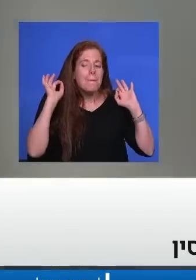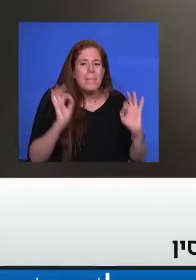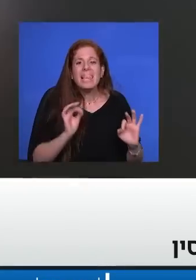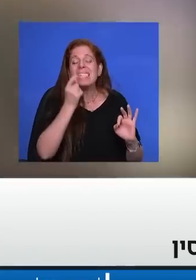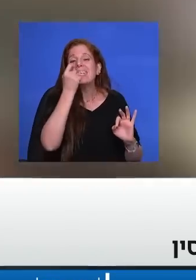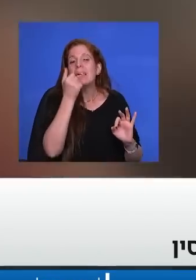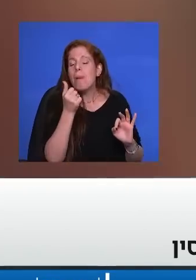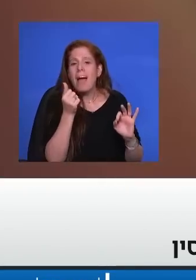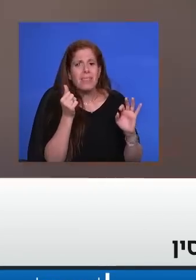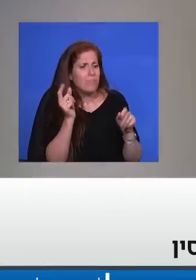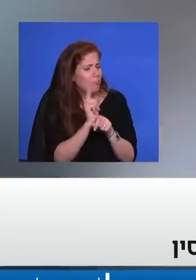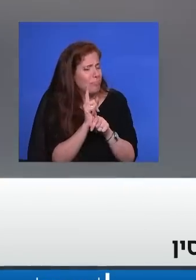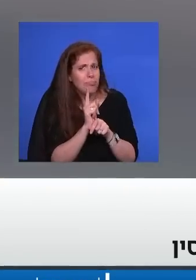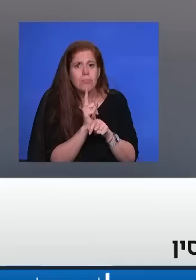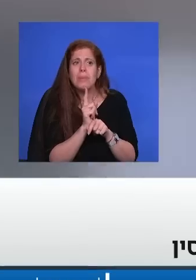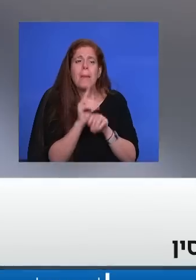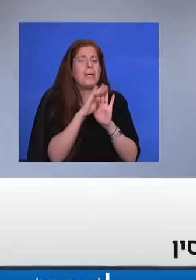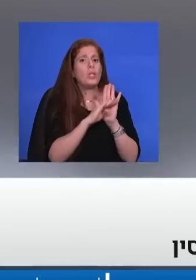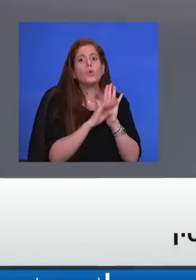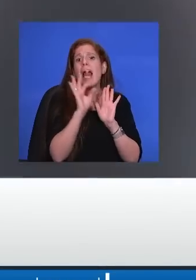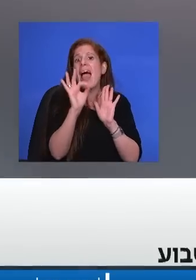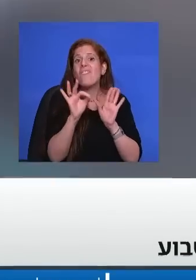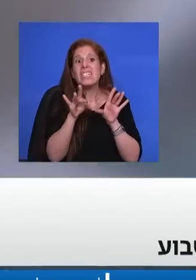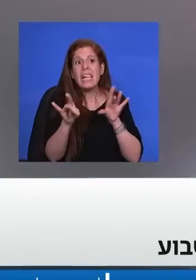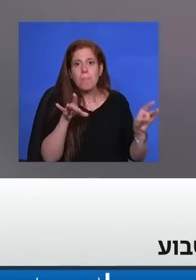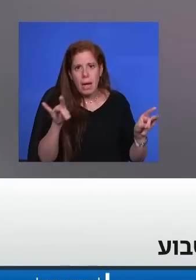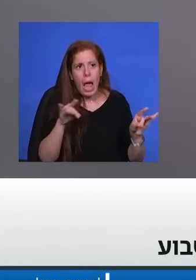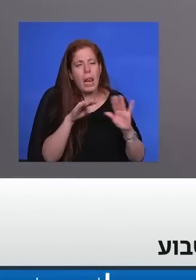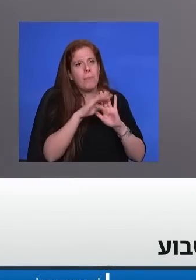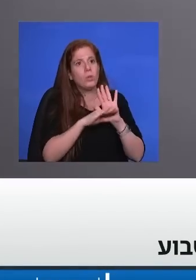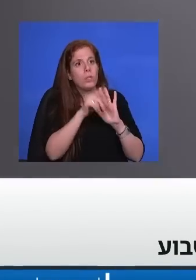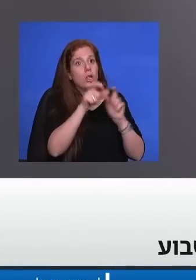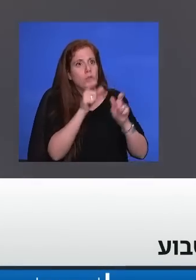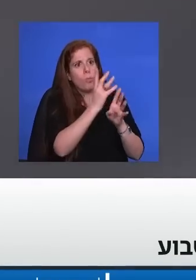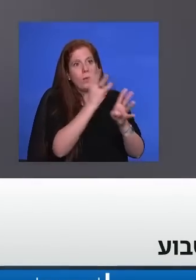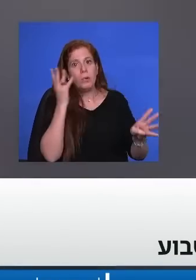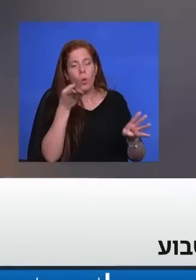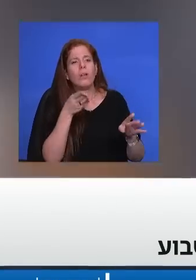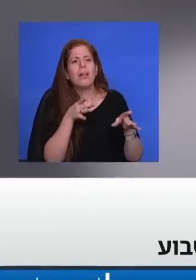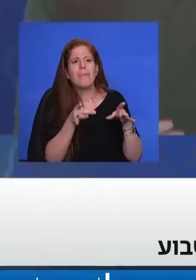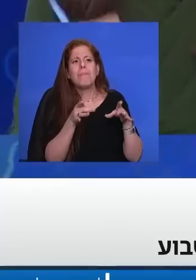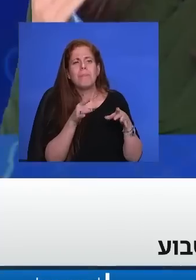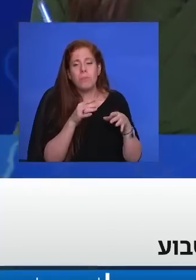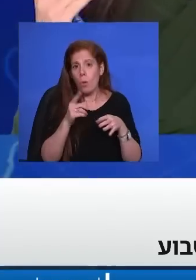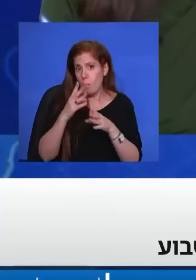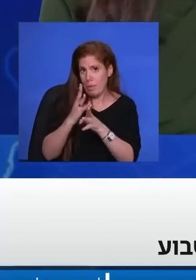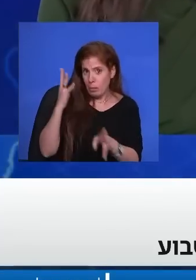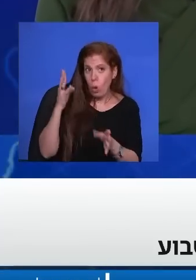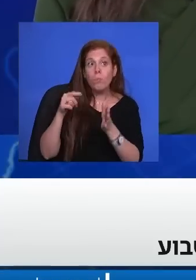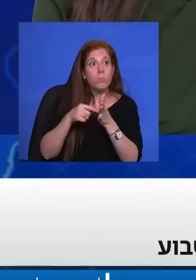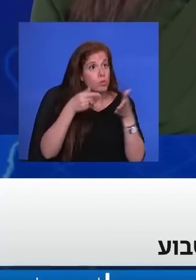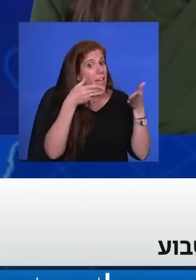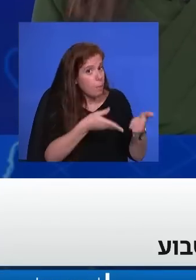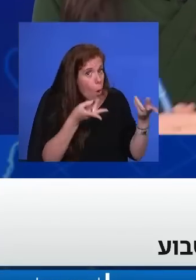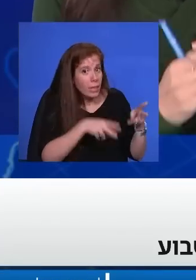בין לילה ממדיניות של אפס הדבקה למדיניות מאוד מאוד, הנה האנשים שעומדים בתור, למדיניות מאוד מאוד... עומדים בתור ל... לקבור את המתים. לקבור